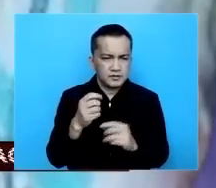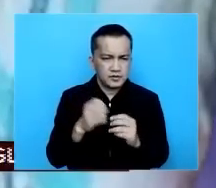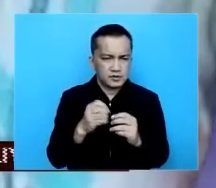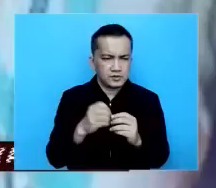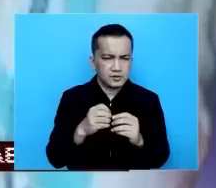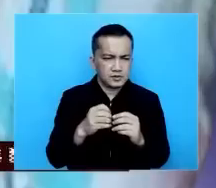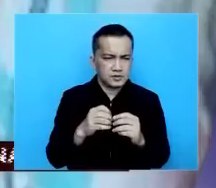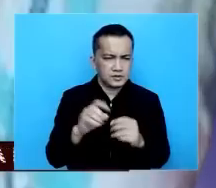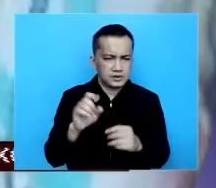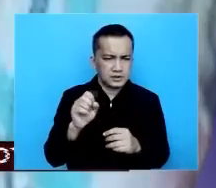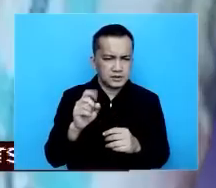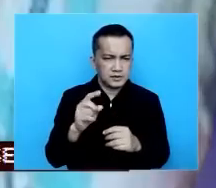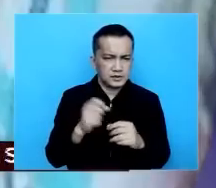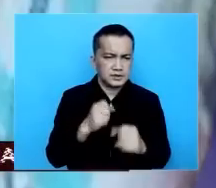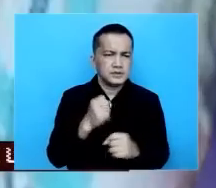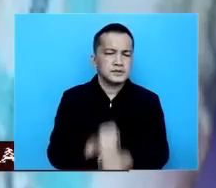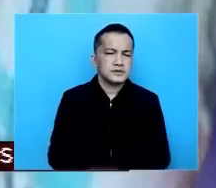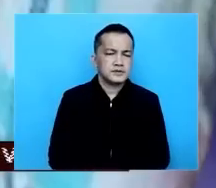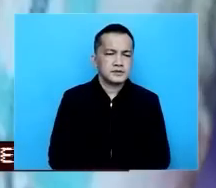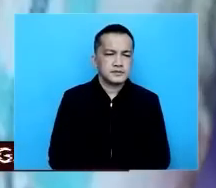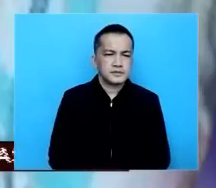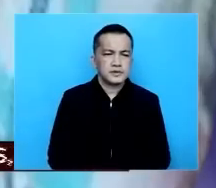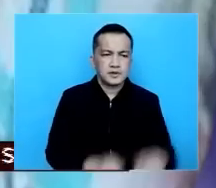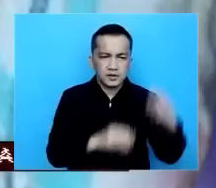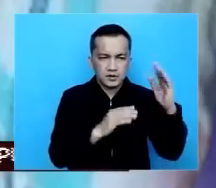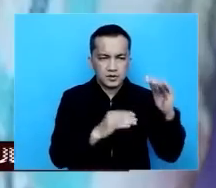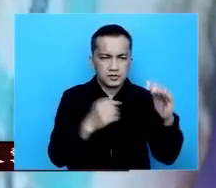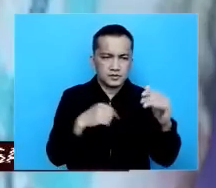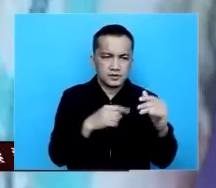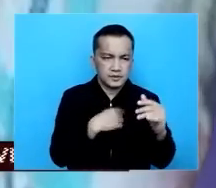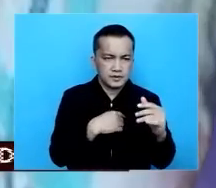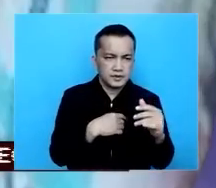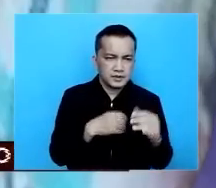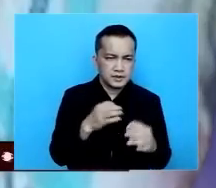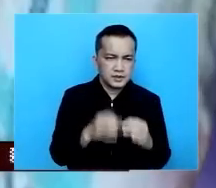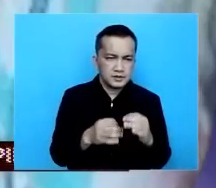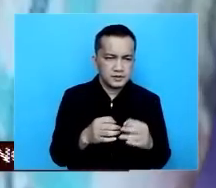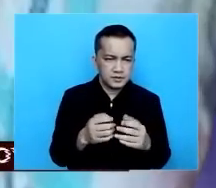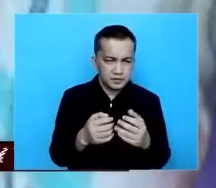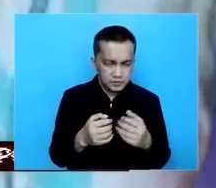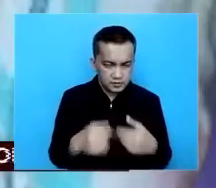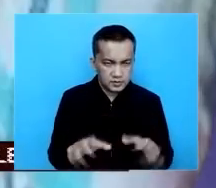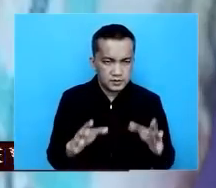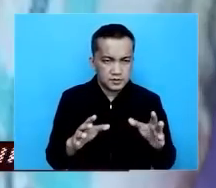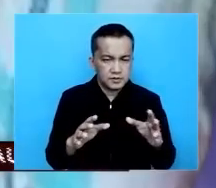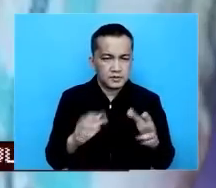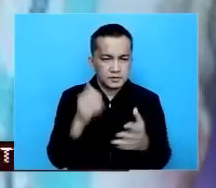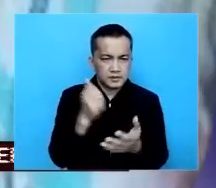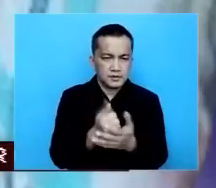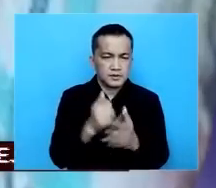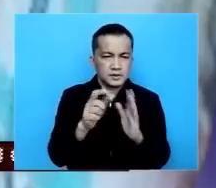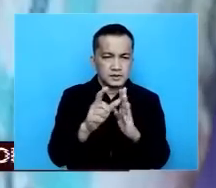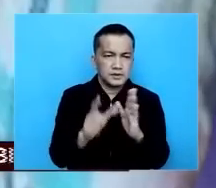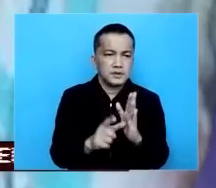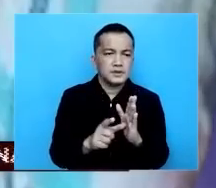about 11 years. Ang hopes po namin is pag kung eventually po ay magiging batas siya, sana po